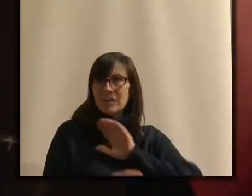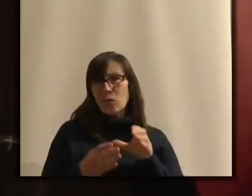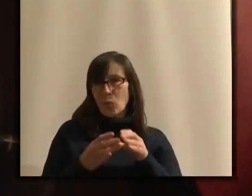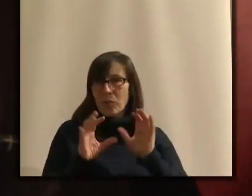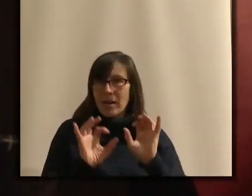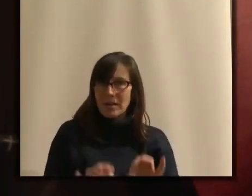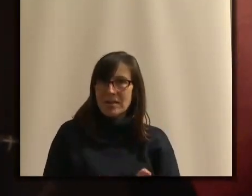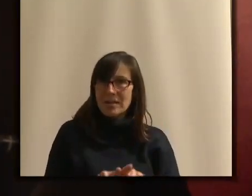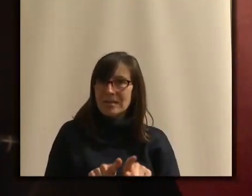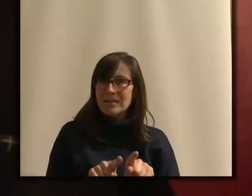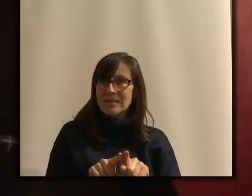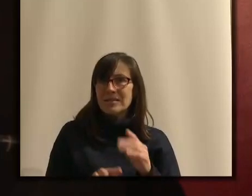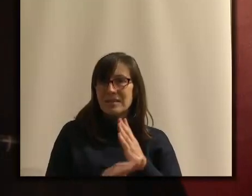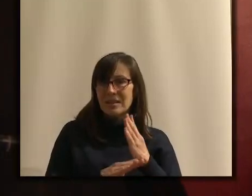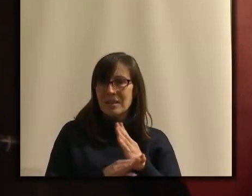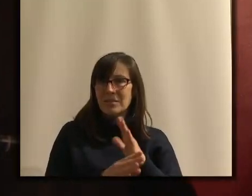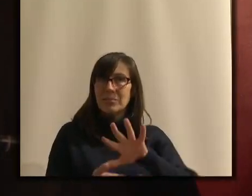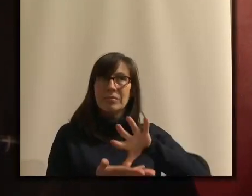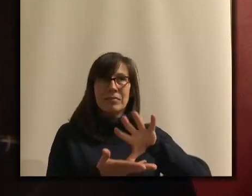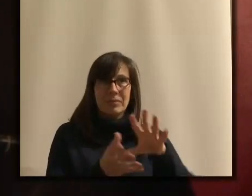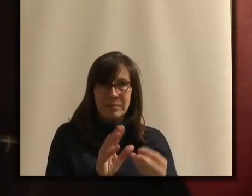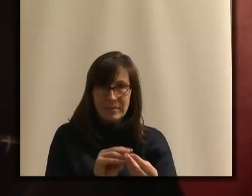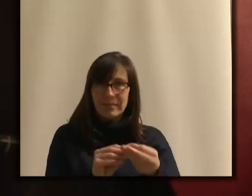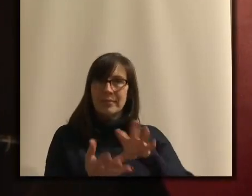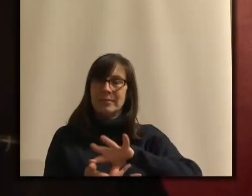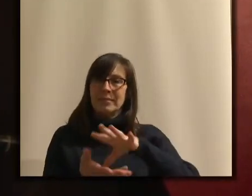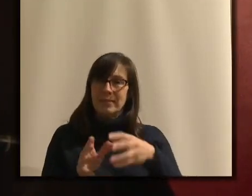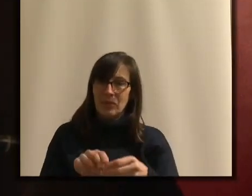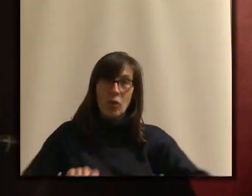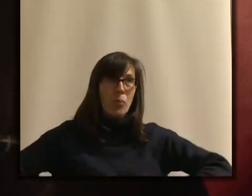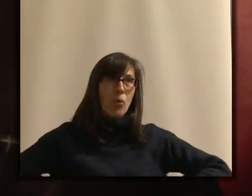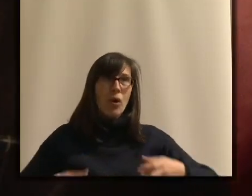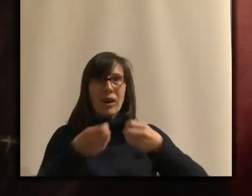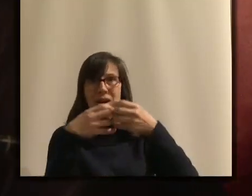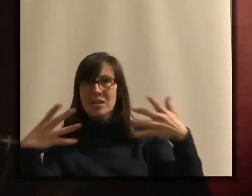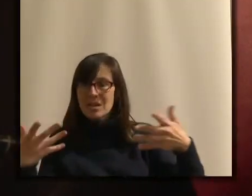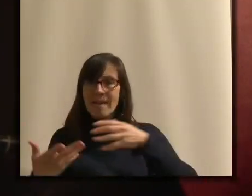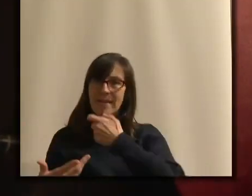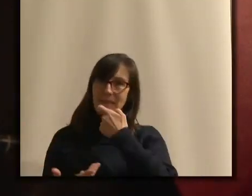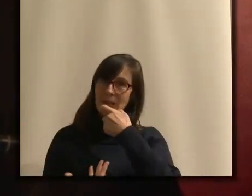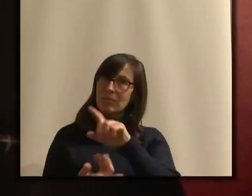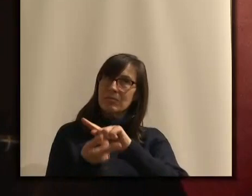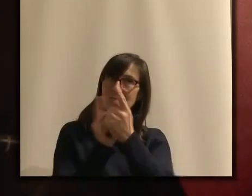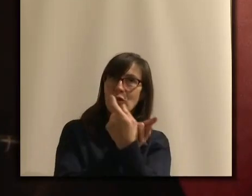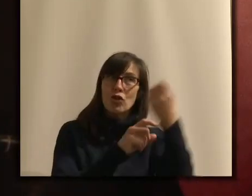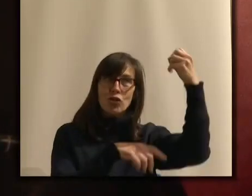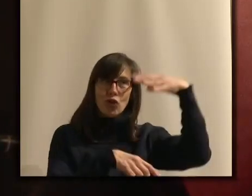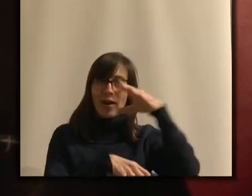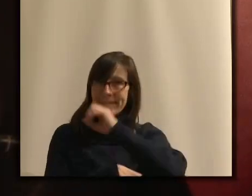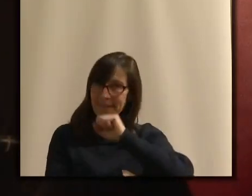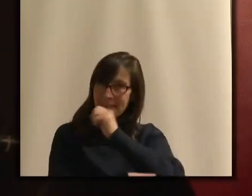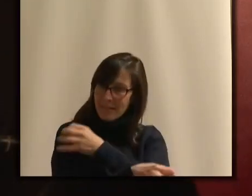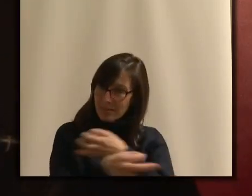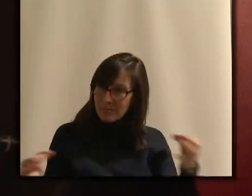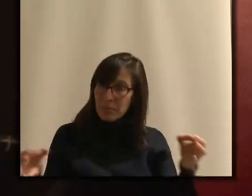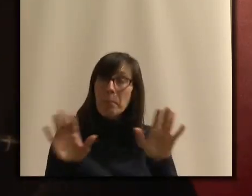sigui anar revertint aquests sistemes de malbaratament energètic. Per tant, perfecte. Però sí que els